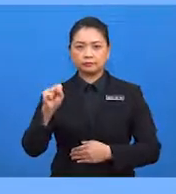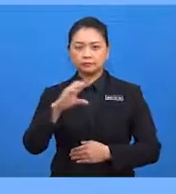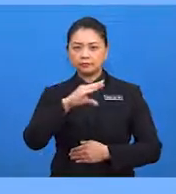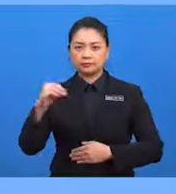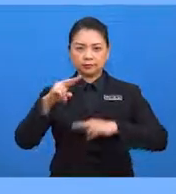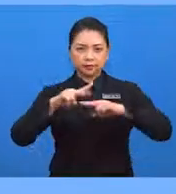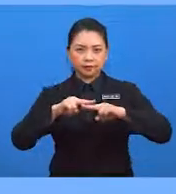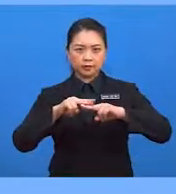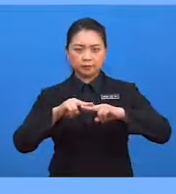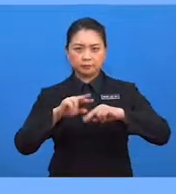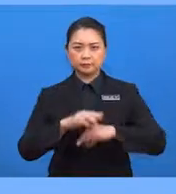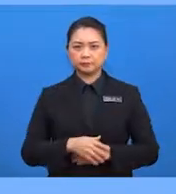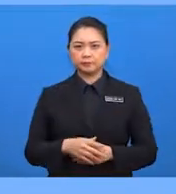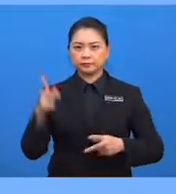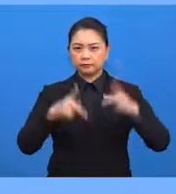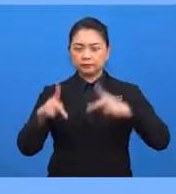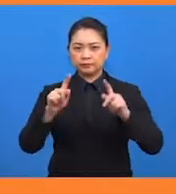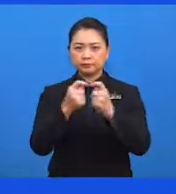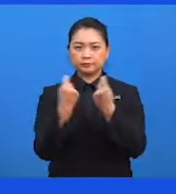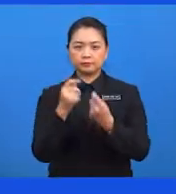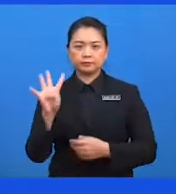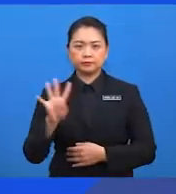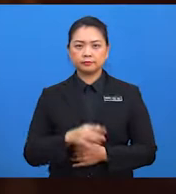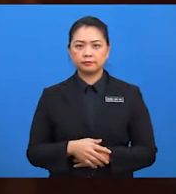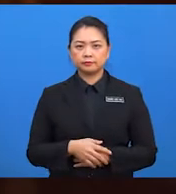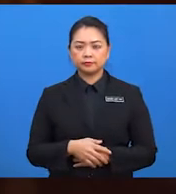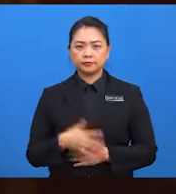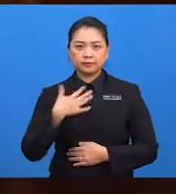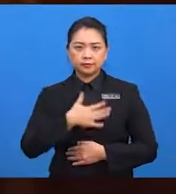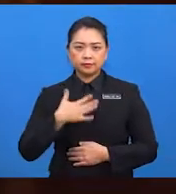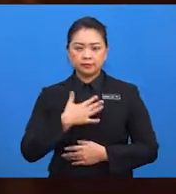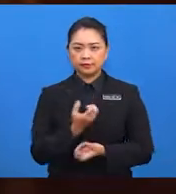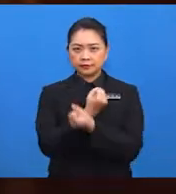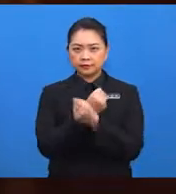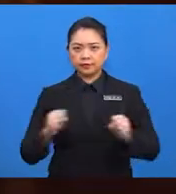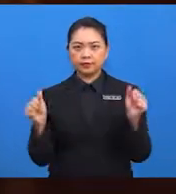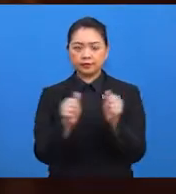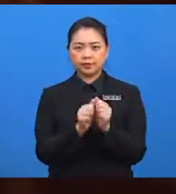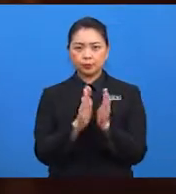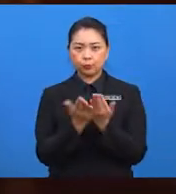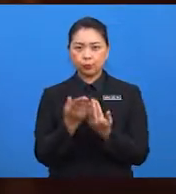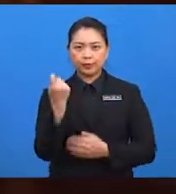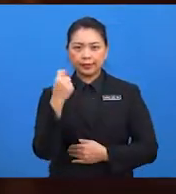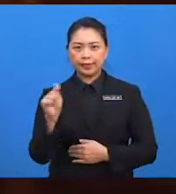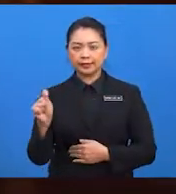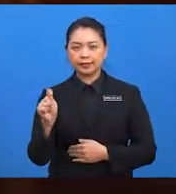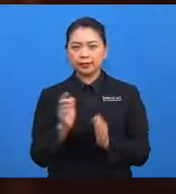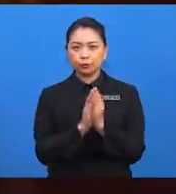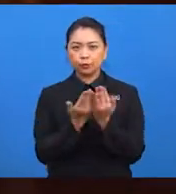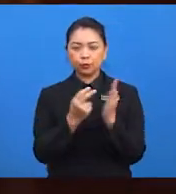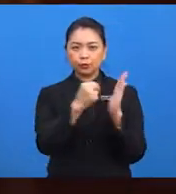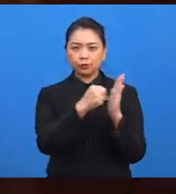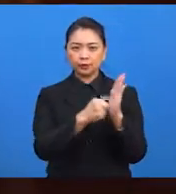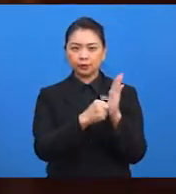dan garam kimia tingkatan 4. Sila bersedia dengan buku teks, buku